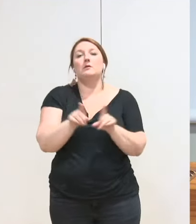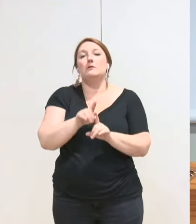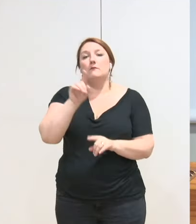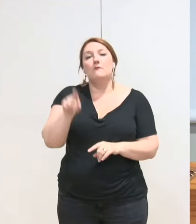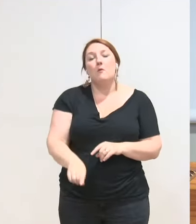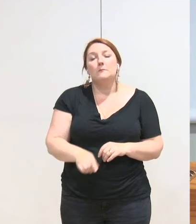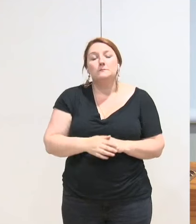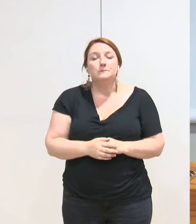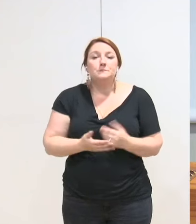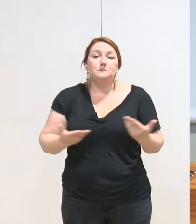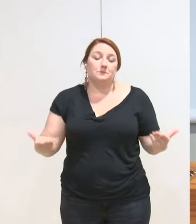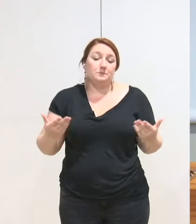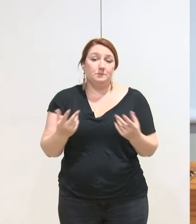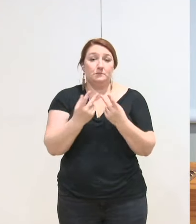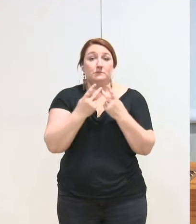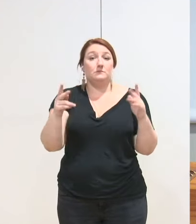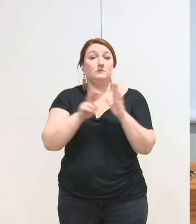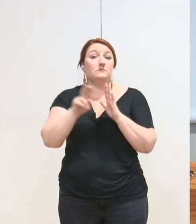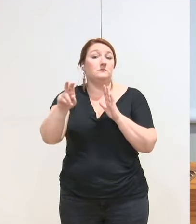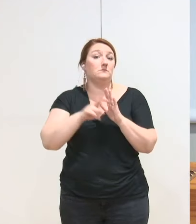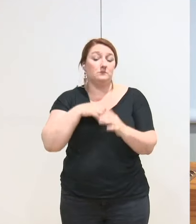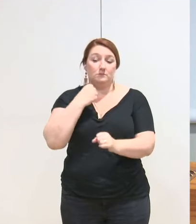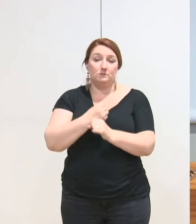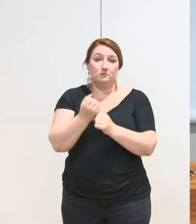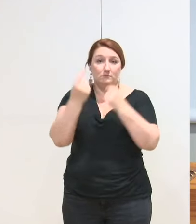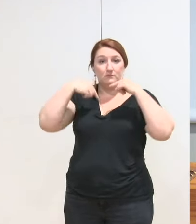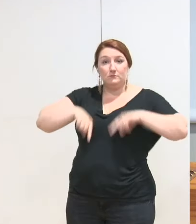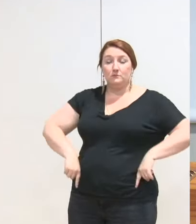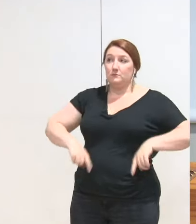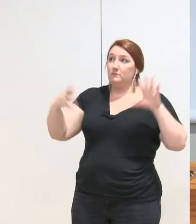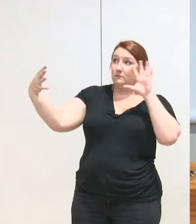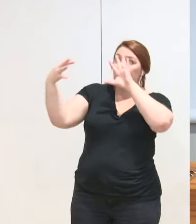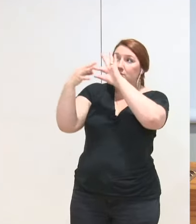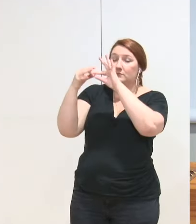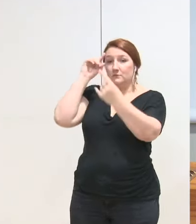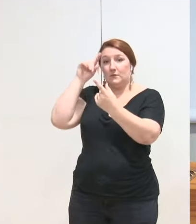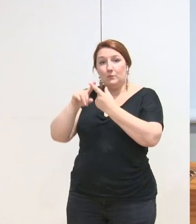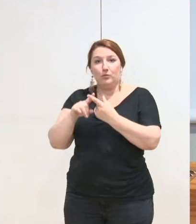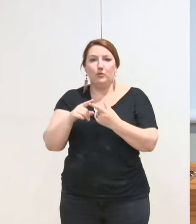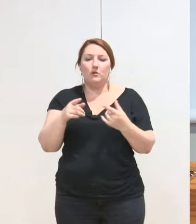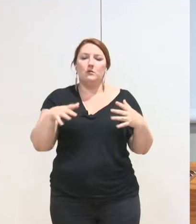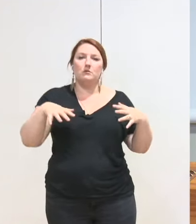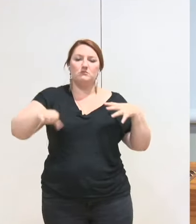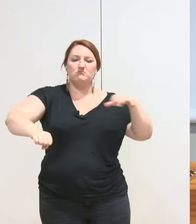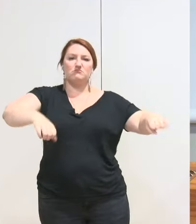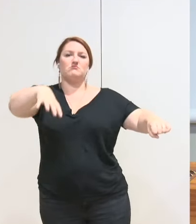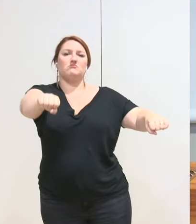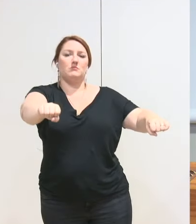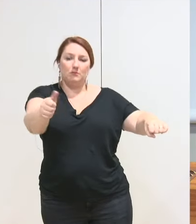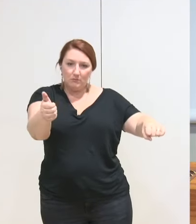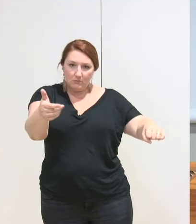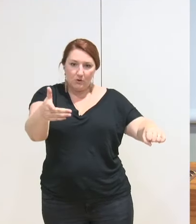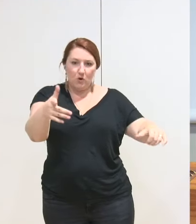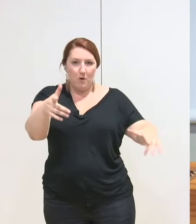ville de Grenoble travaille main dans la main avec les services de l'État pour conquérir les espaces qui ont été privatisés et ramener de la